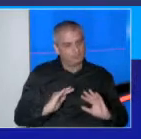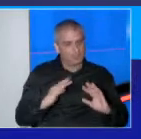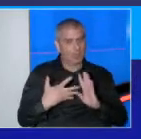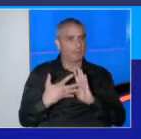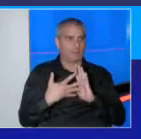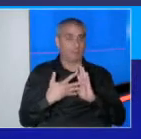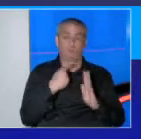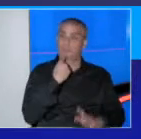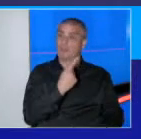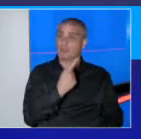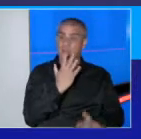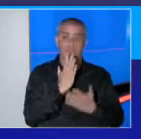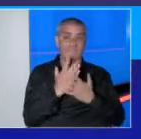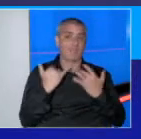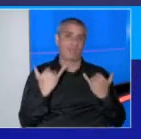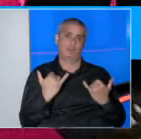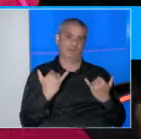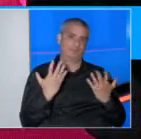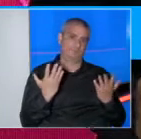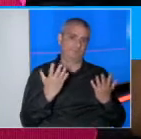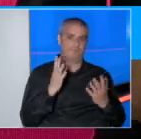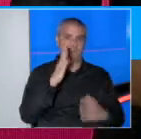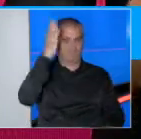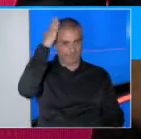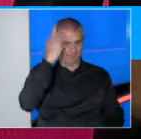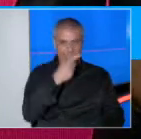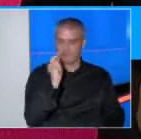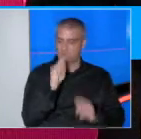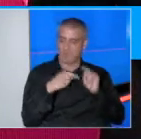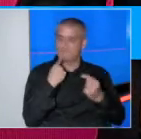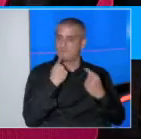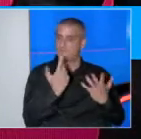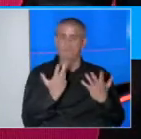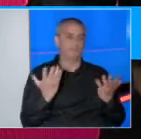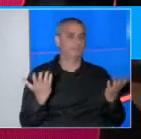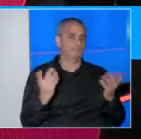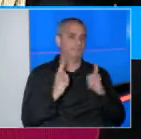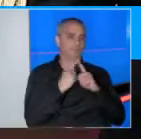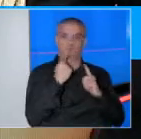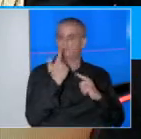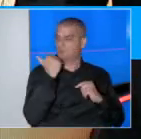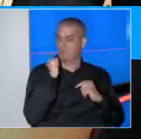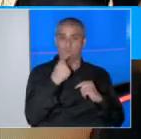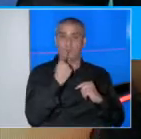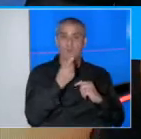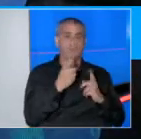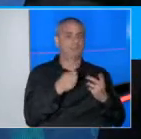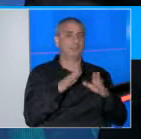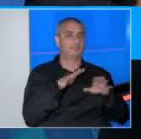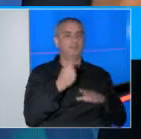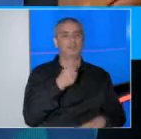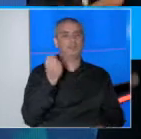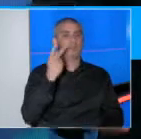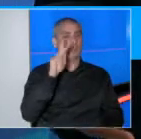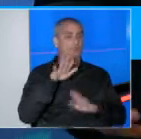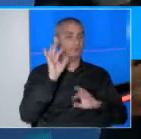צריך לומר, בנצי, כשכבר עכשיו, בסביבתו של בנט, באים ואומרים, כמו שאמרת אתמול, שהוא אמר שזה מדובר בממשלה ימנית